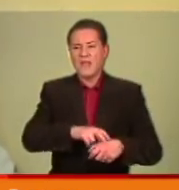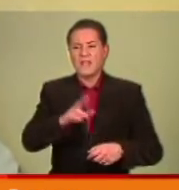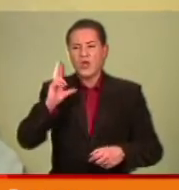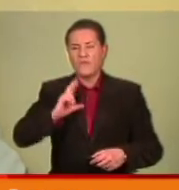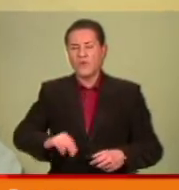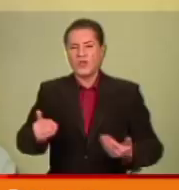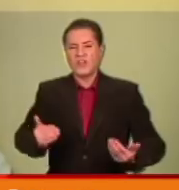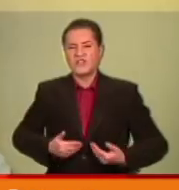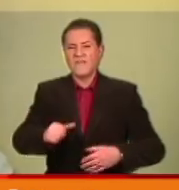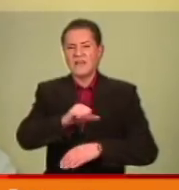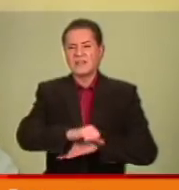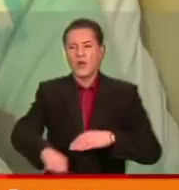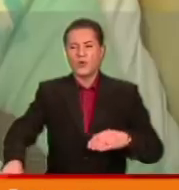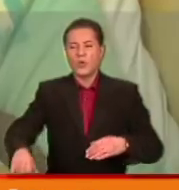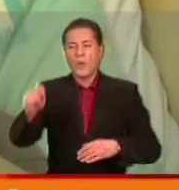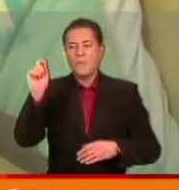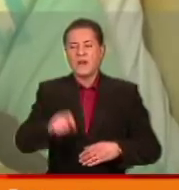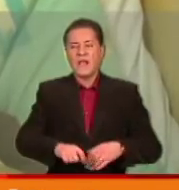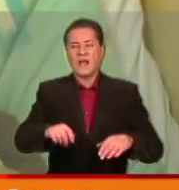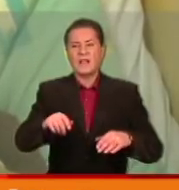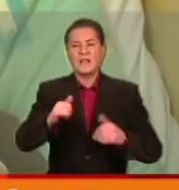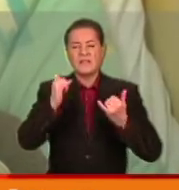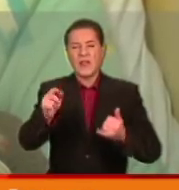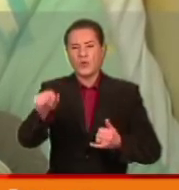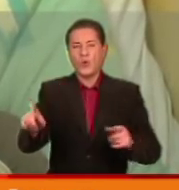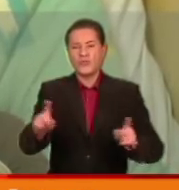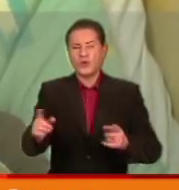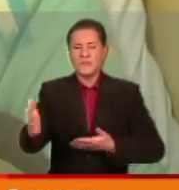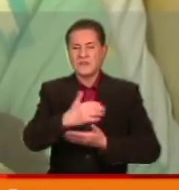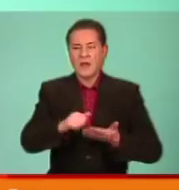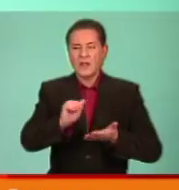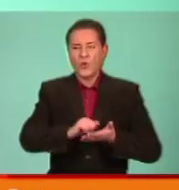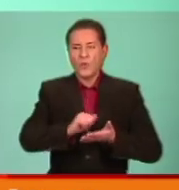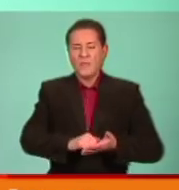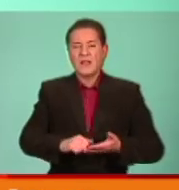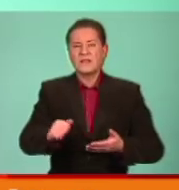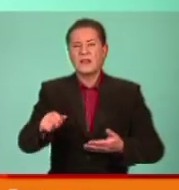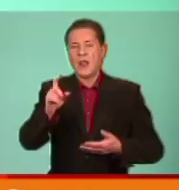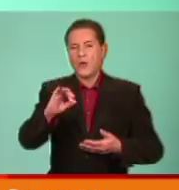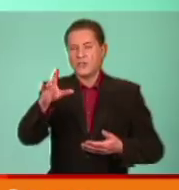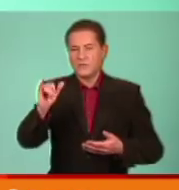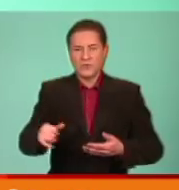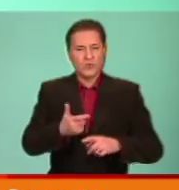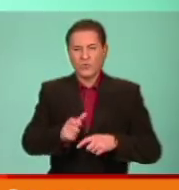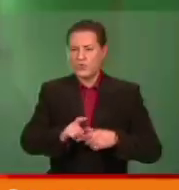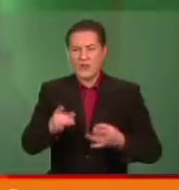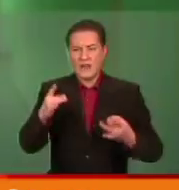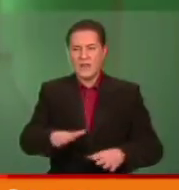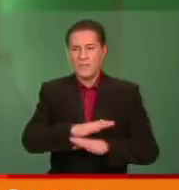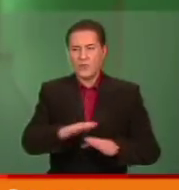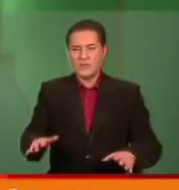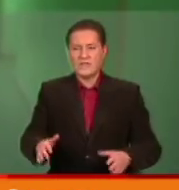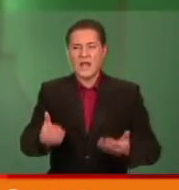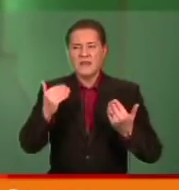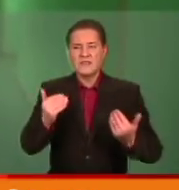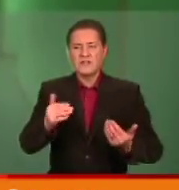живе за кордоном. Зараз приїхали лише для того, щоб зібрати документи для хоспісу. Це виявилось дуже непросто. Весь цей час в мене